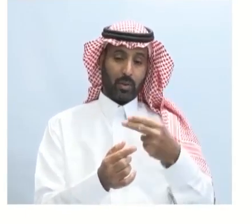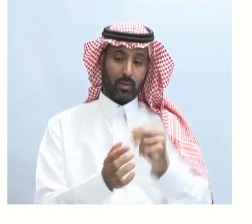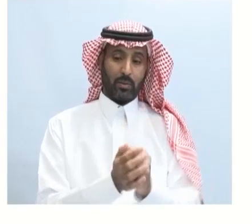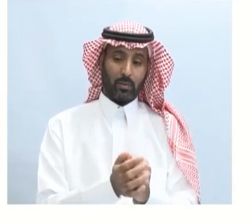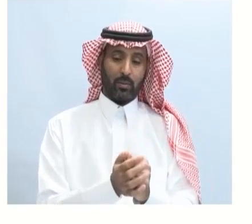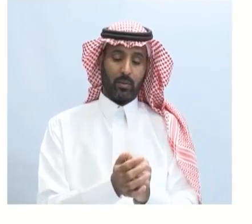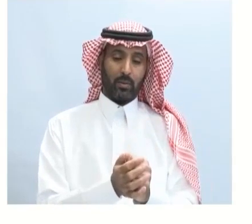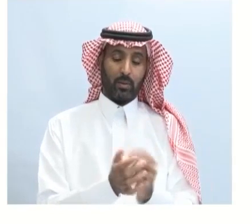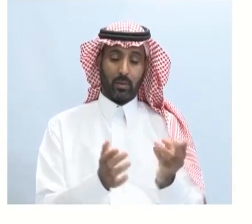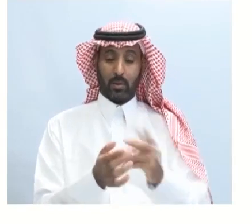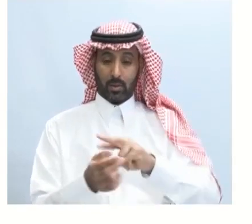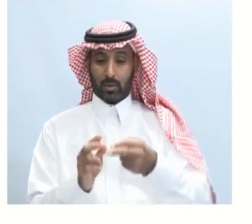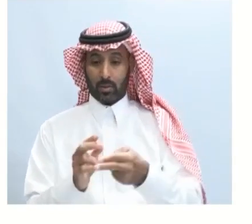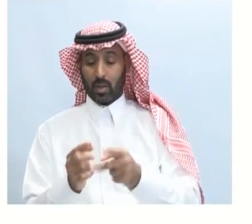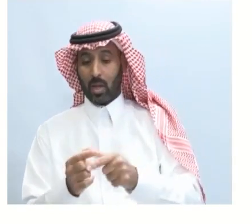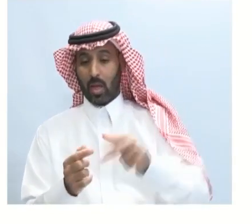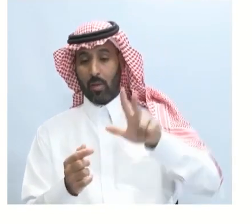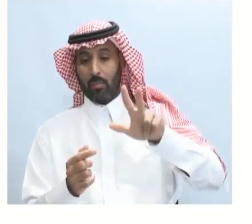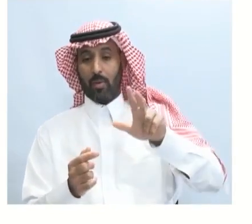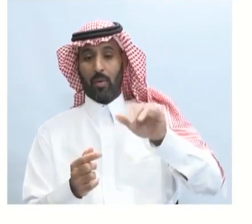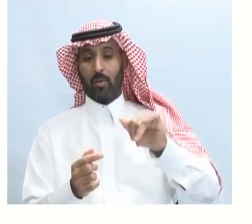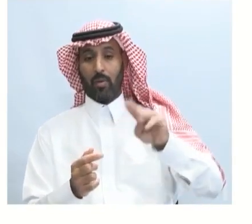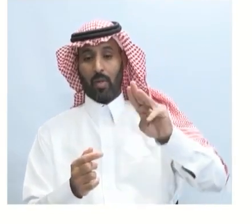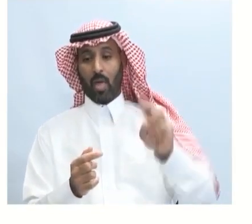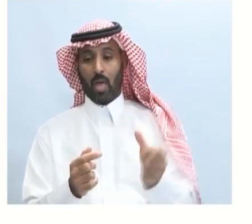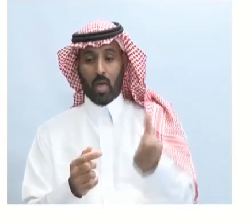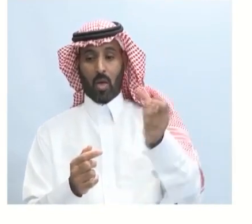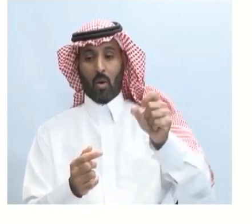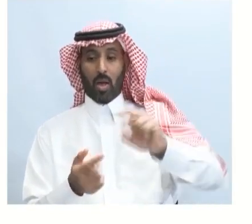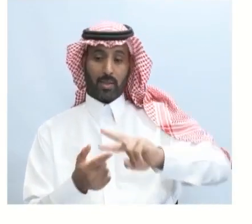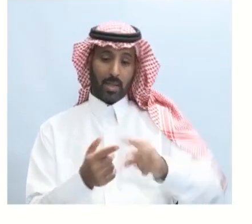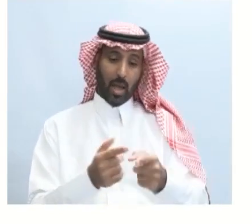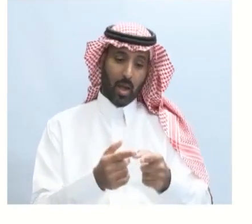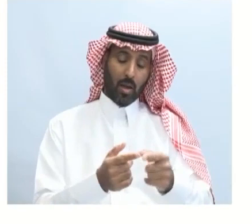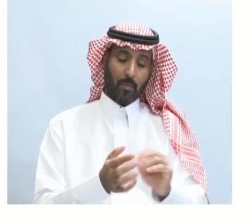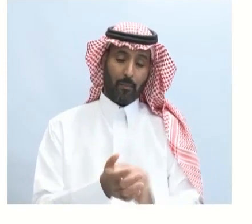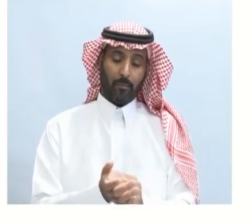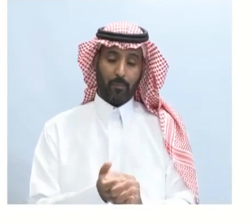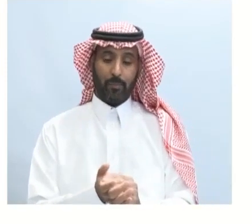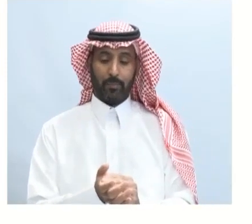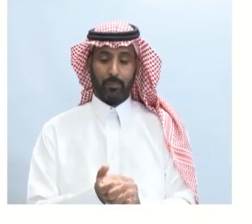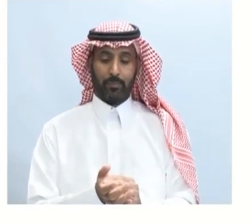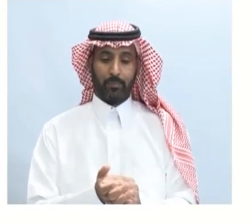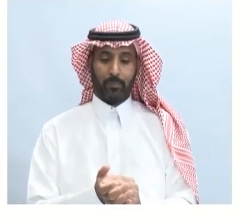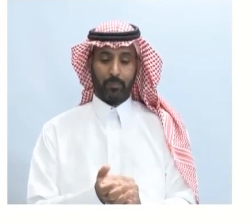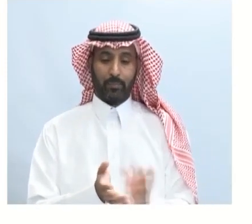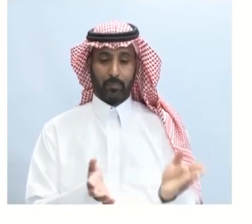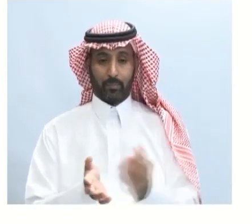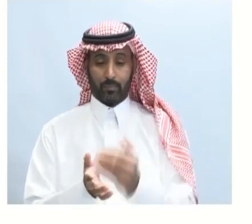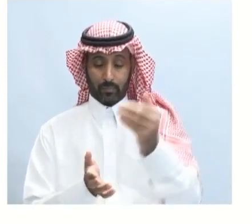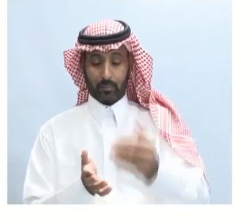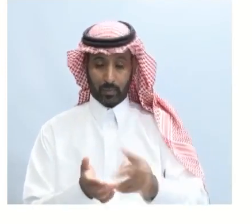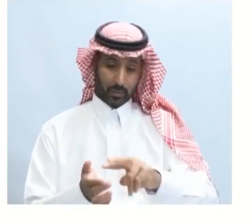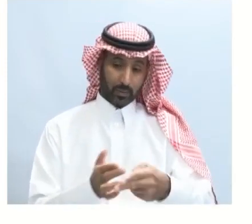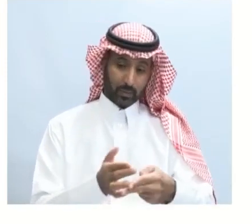اتش فتحول الميثان الى ميثانول تحول الميثان الى ميثانول اذا